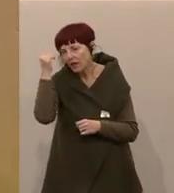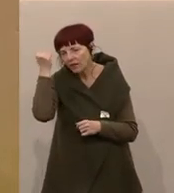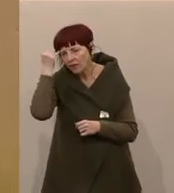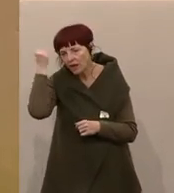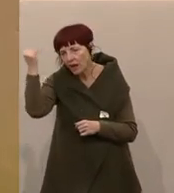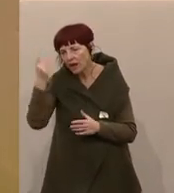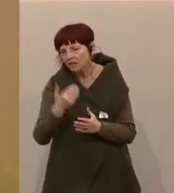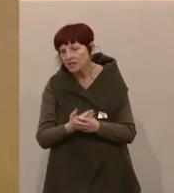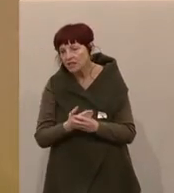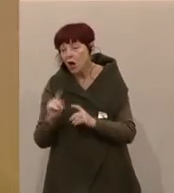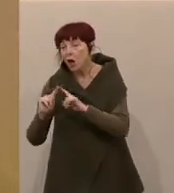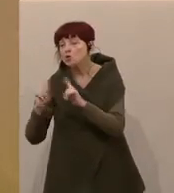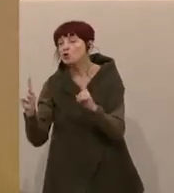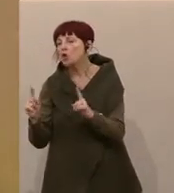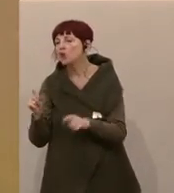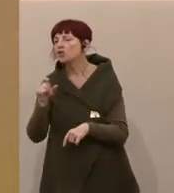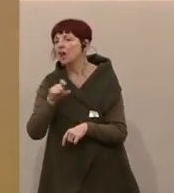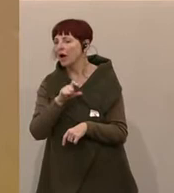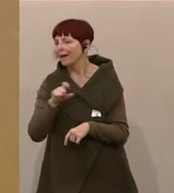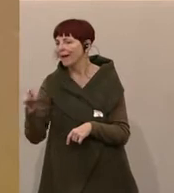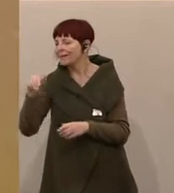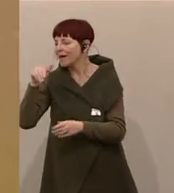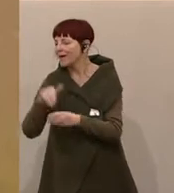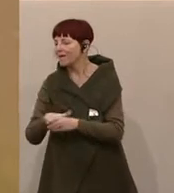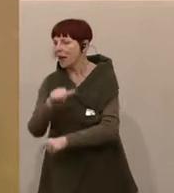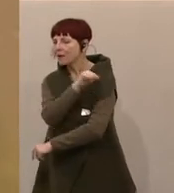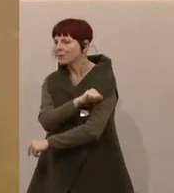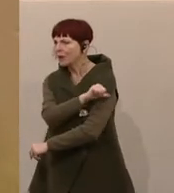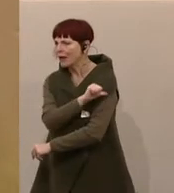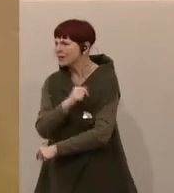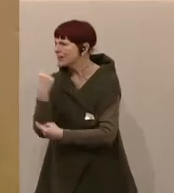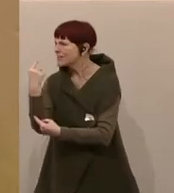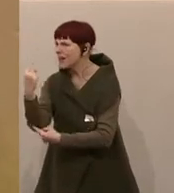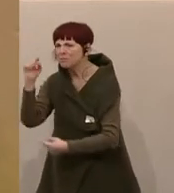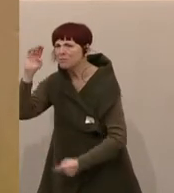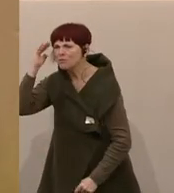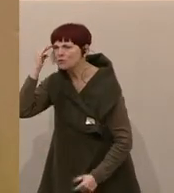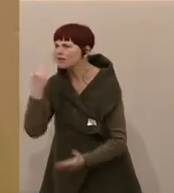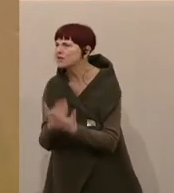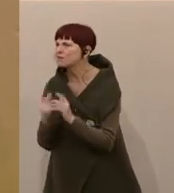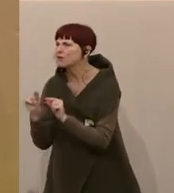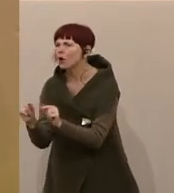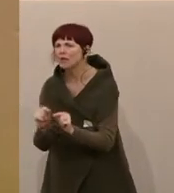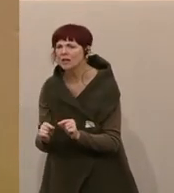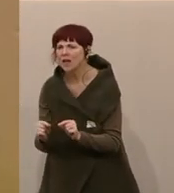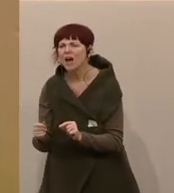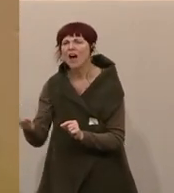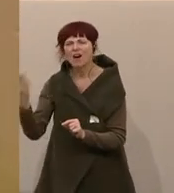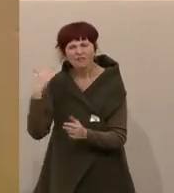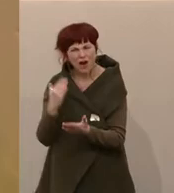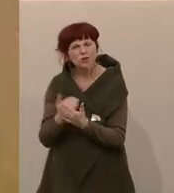die Sonderklasse in der Ambulanz. Ja, hat denn irgendwer Ahnung, was das bedeutet? Ist irgendwer die letzte Zeit irgendwann